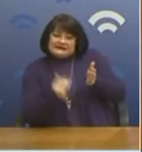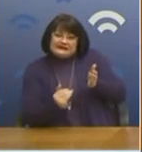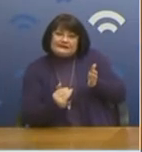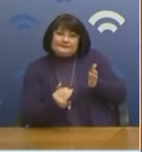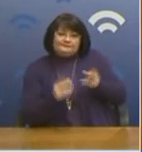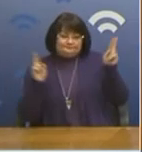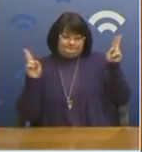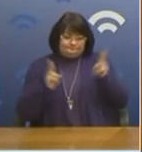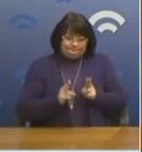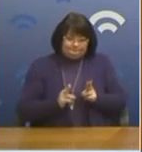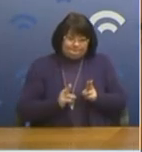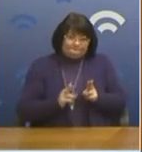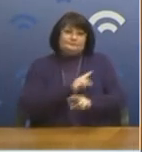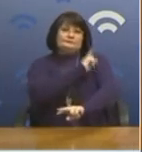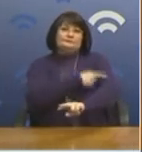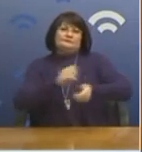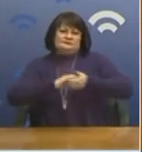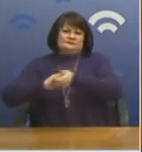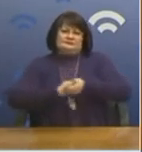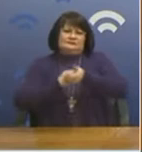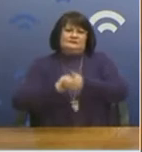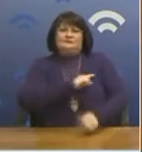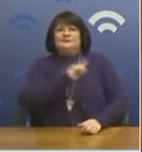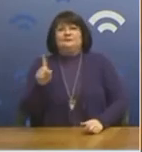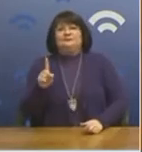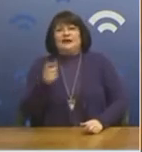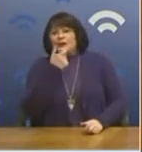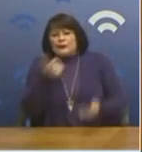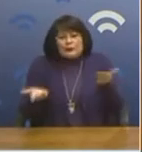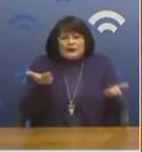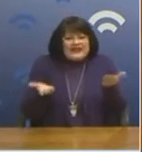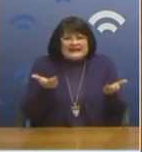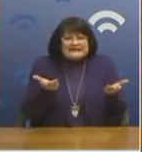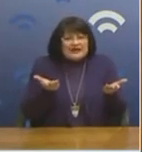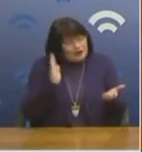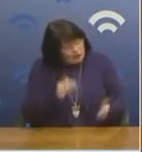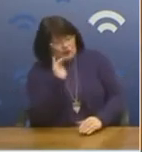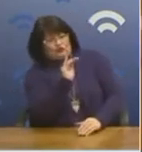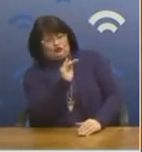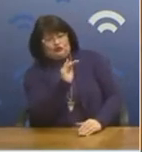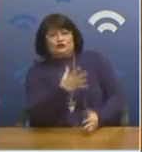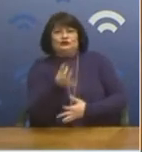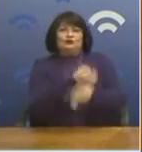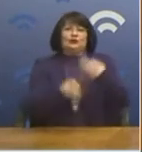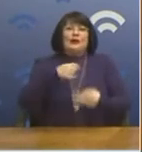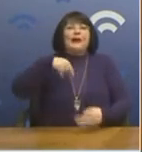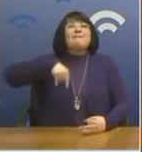περιορίζοντας τη δυνατότητα των συνδικάτων να κάνουν διατησία και τώρα με την ομιλία του Θανάση